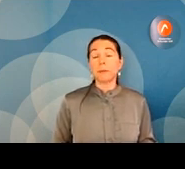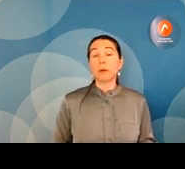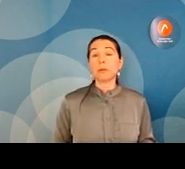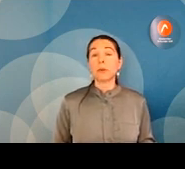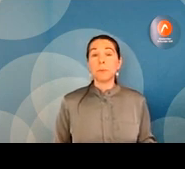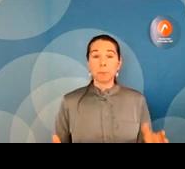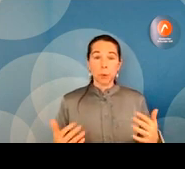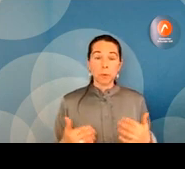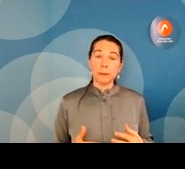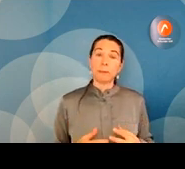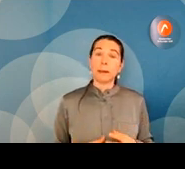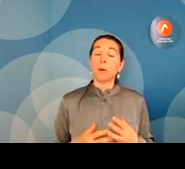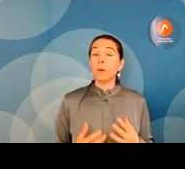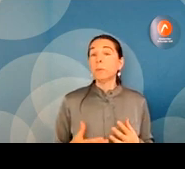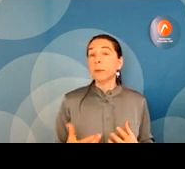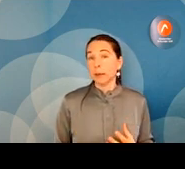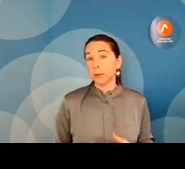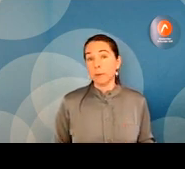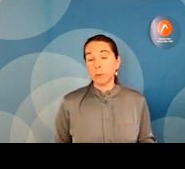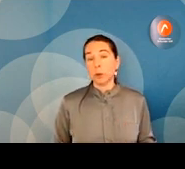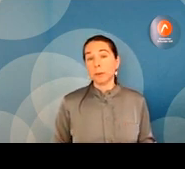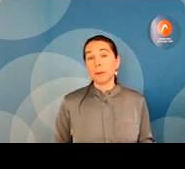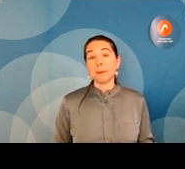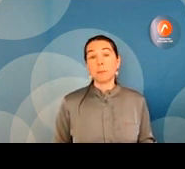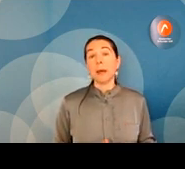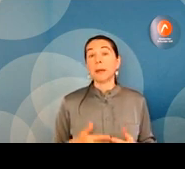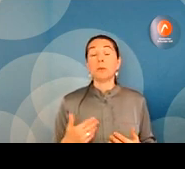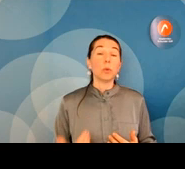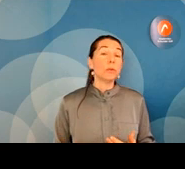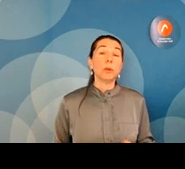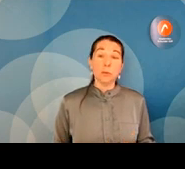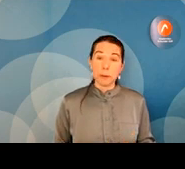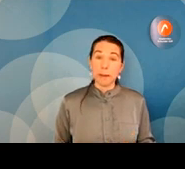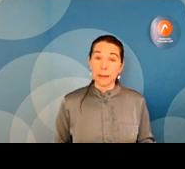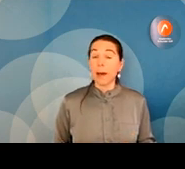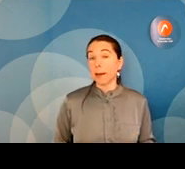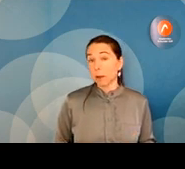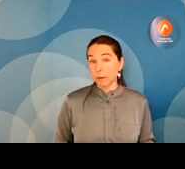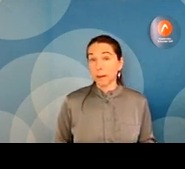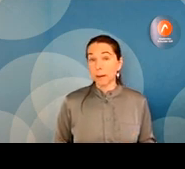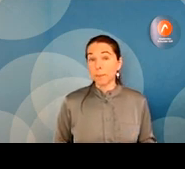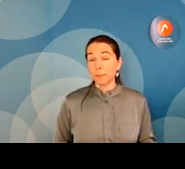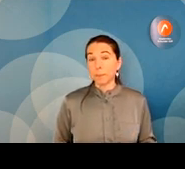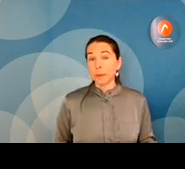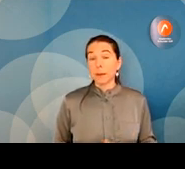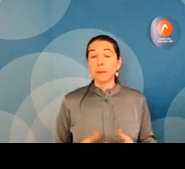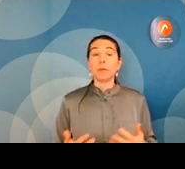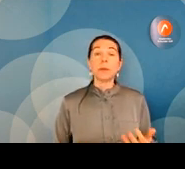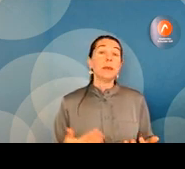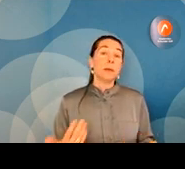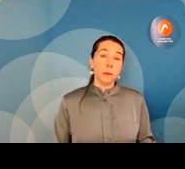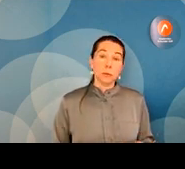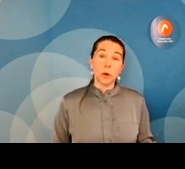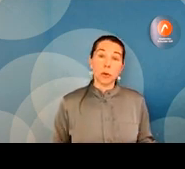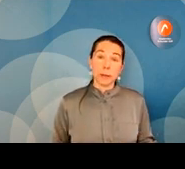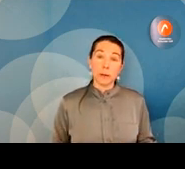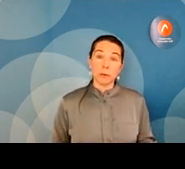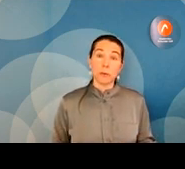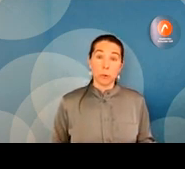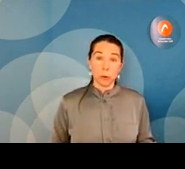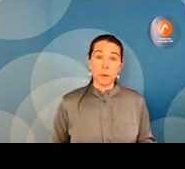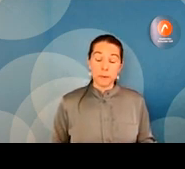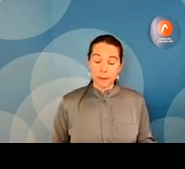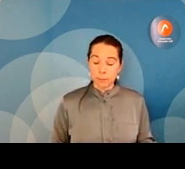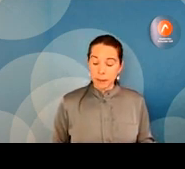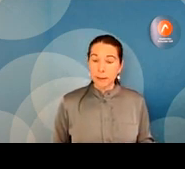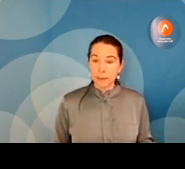som kommer in till oss. Och tittar, om det är så att vi bedömer att det är diskriminering. Då går vi ju vidare i alla fall. Så vi tar ju till